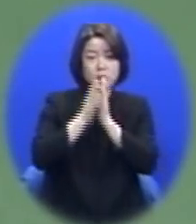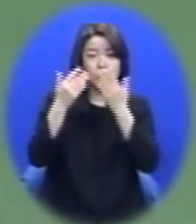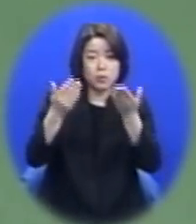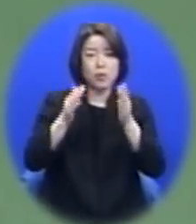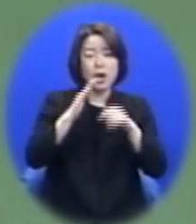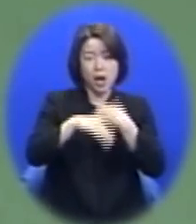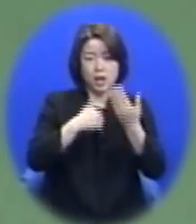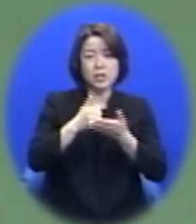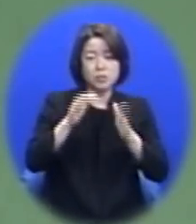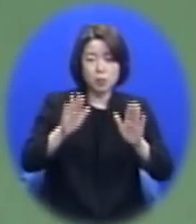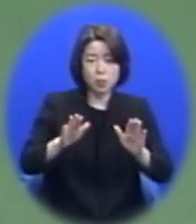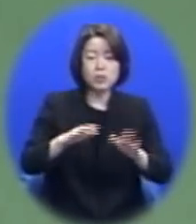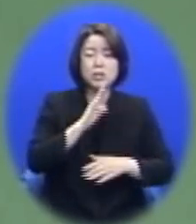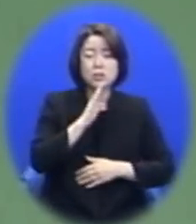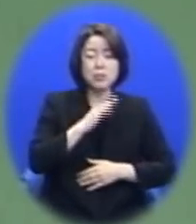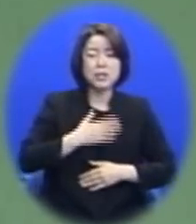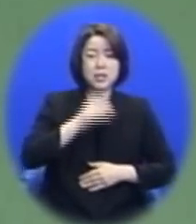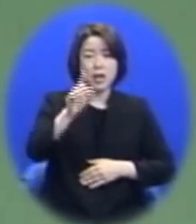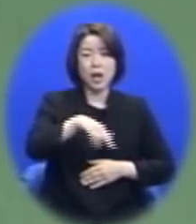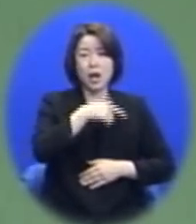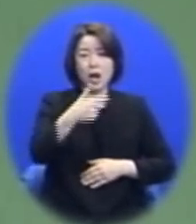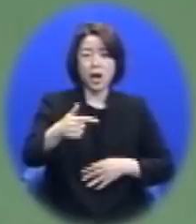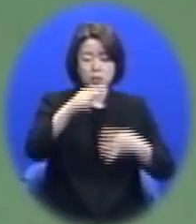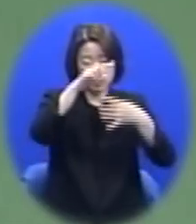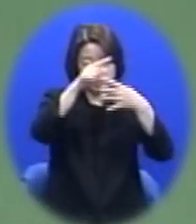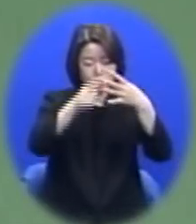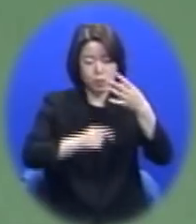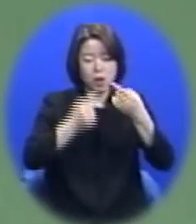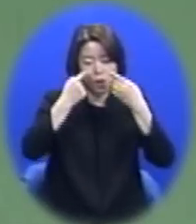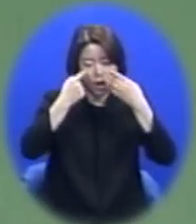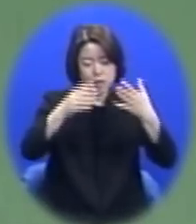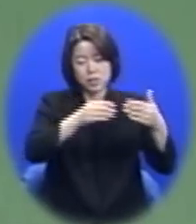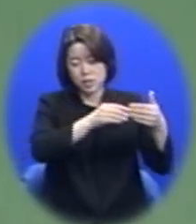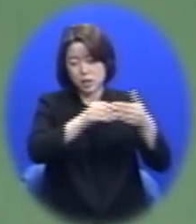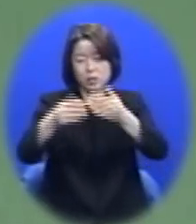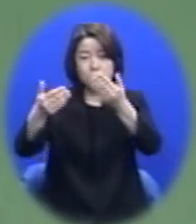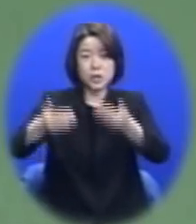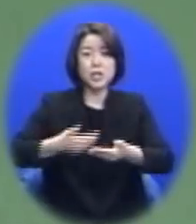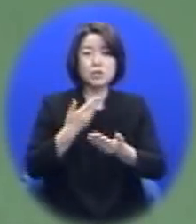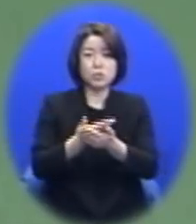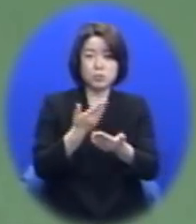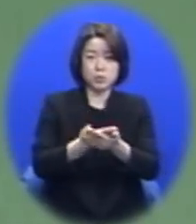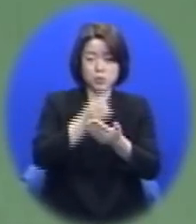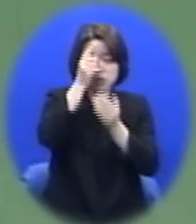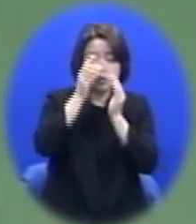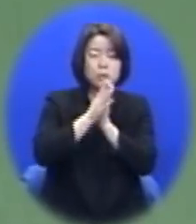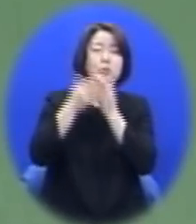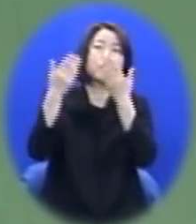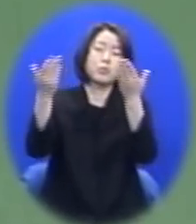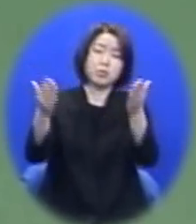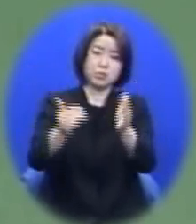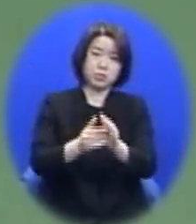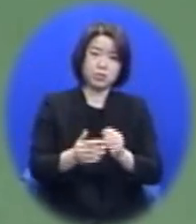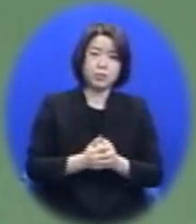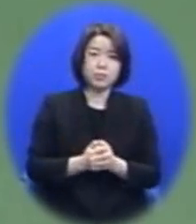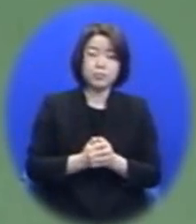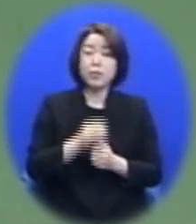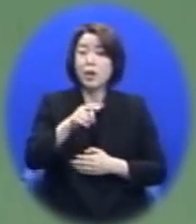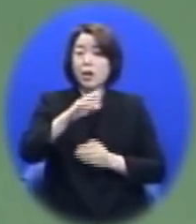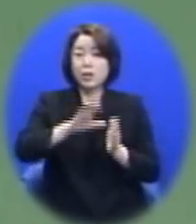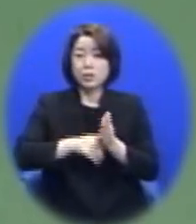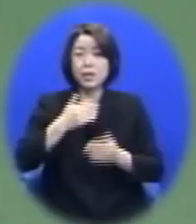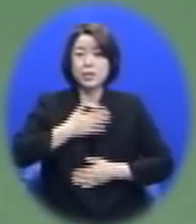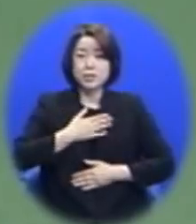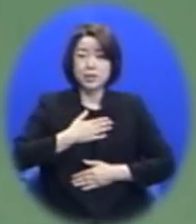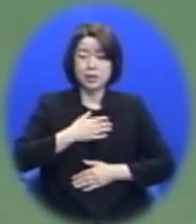정말 제 하루의 일과를 정확히 인도해 주옵소서, 그렇게 기도가 나오더라고요. 그런데 그때 제